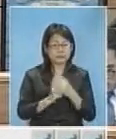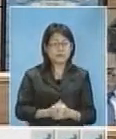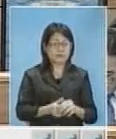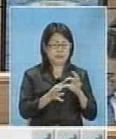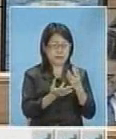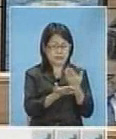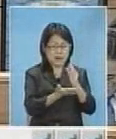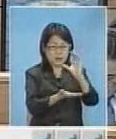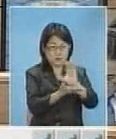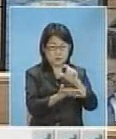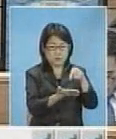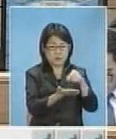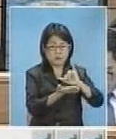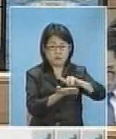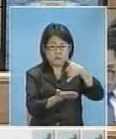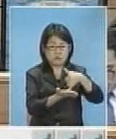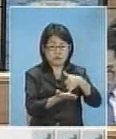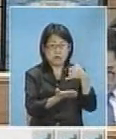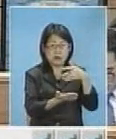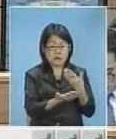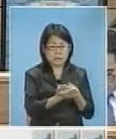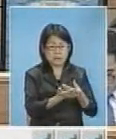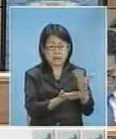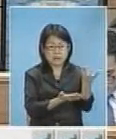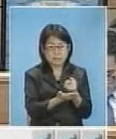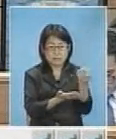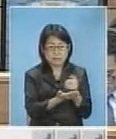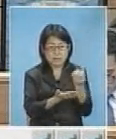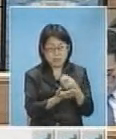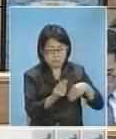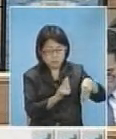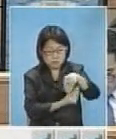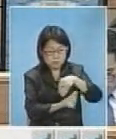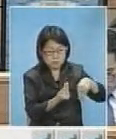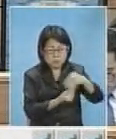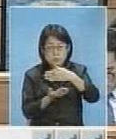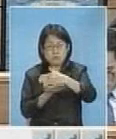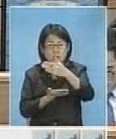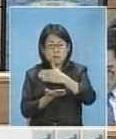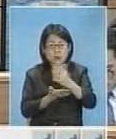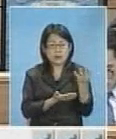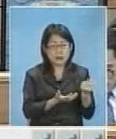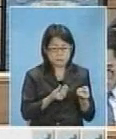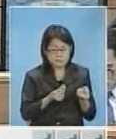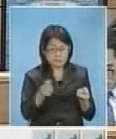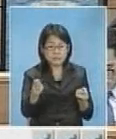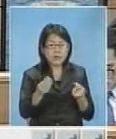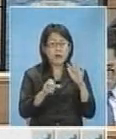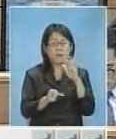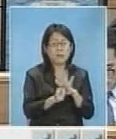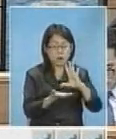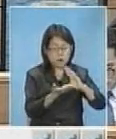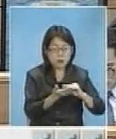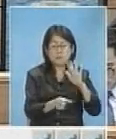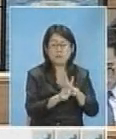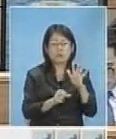เองมีรายรับไม่เพียงพอต่อการรับภาระนั้นจะเกิดอะไรขึ้นกระทรวงการคลังมีอำนาจ